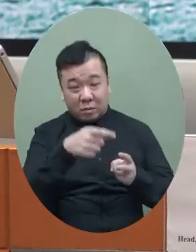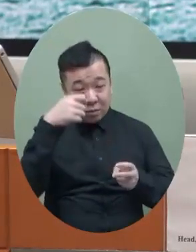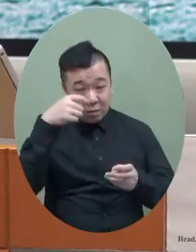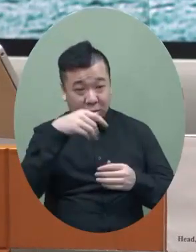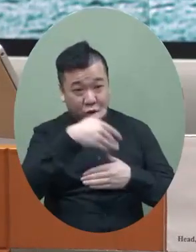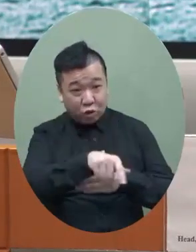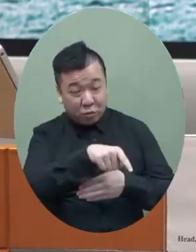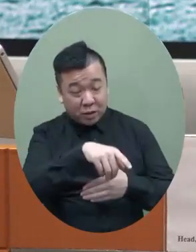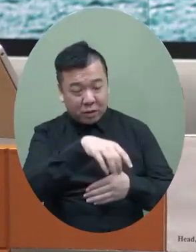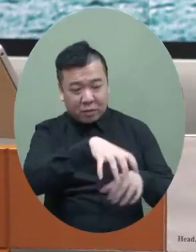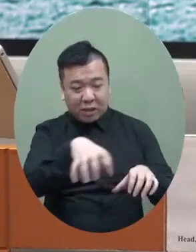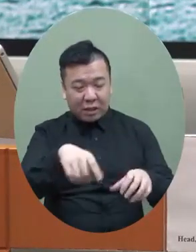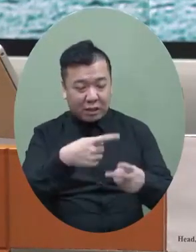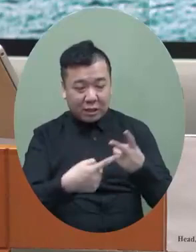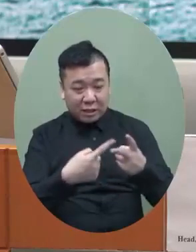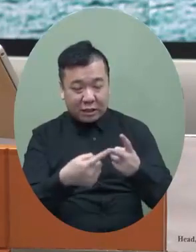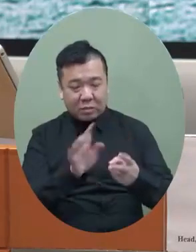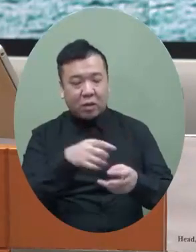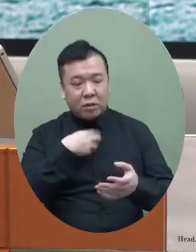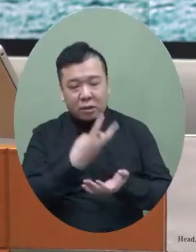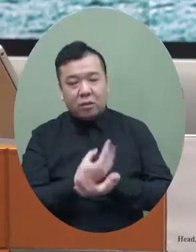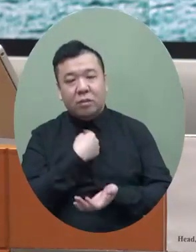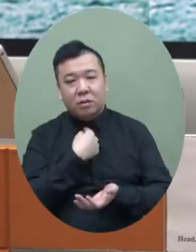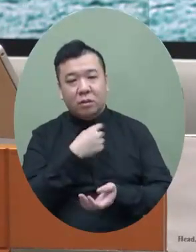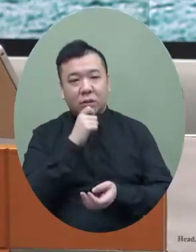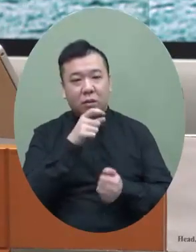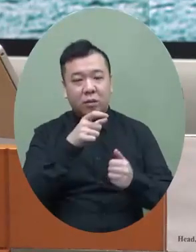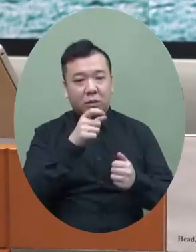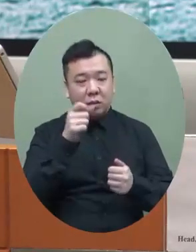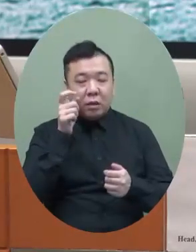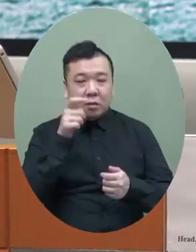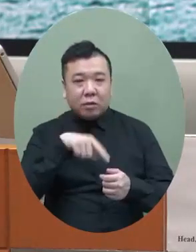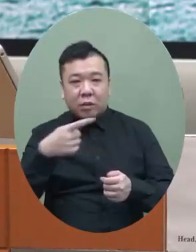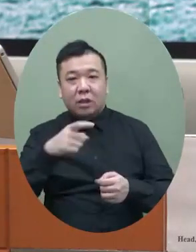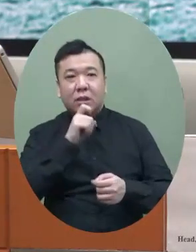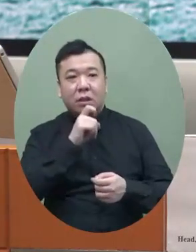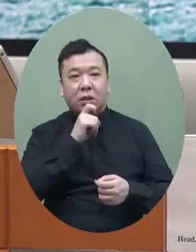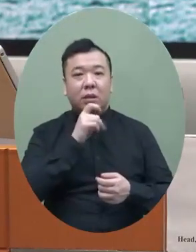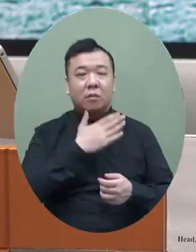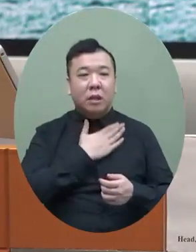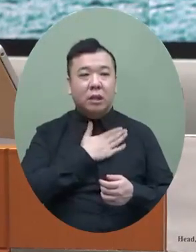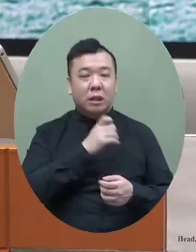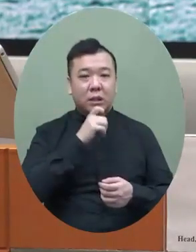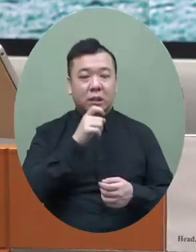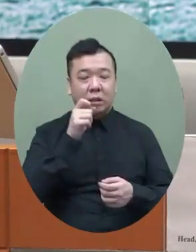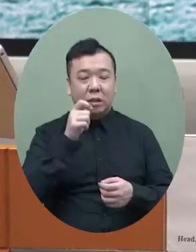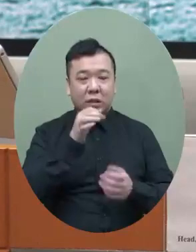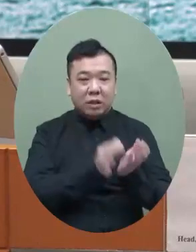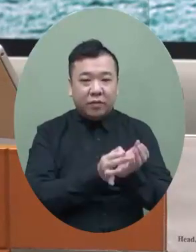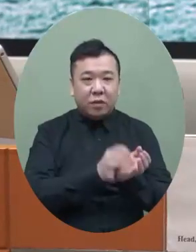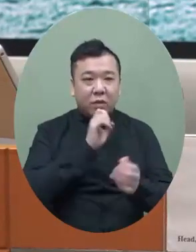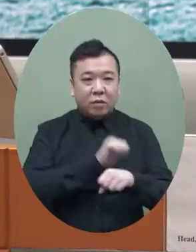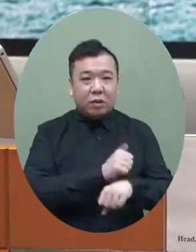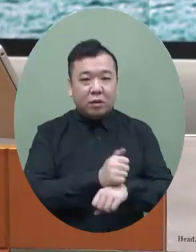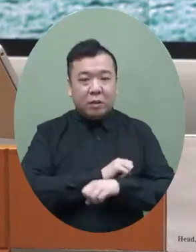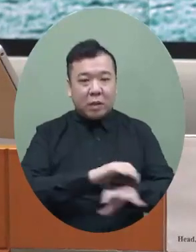啦。咁所以我哋都係要謹慎，咁因為有個別嘅個案，如果係一啲特別嘅場所啊，有機會係傳